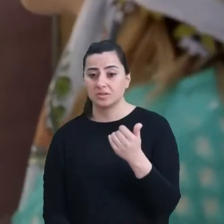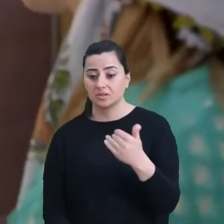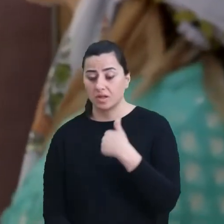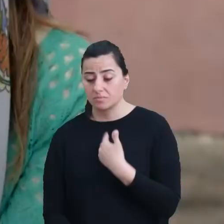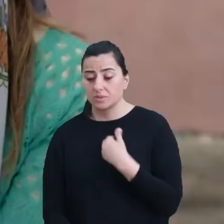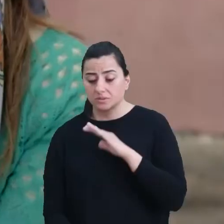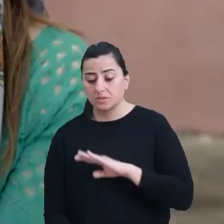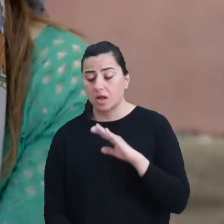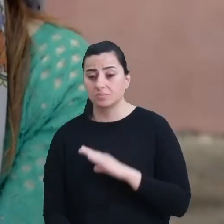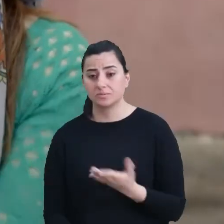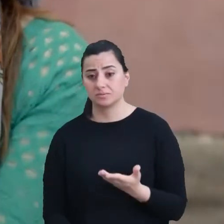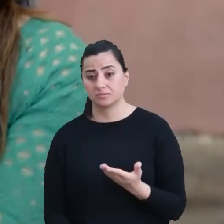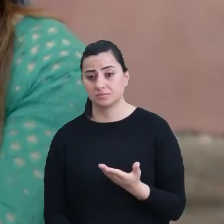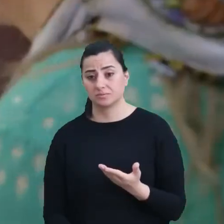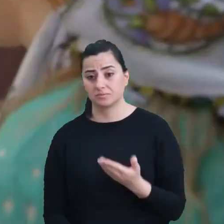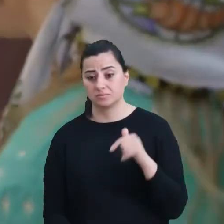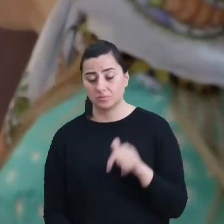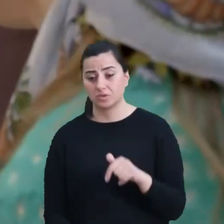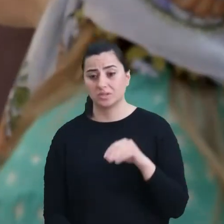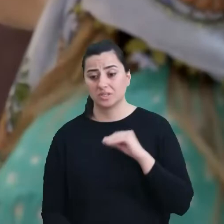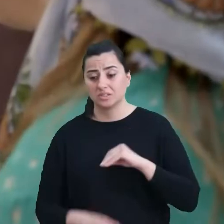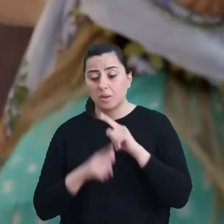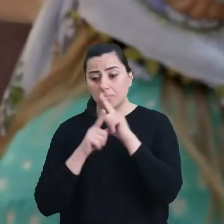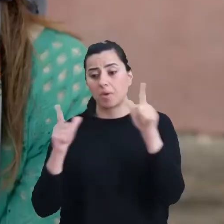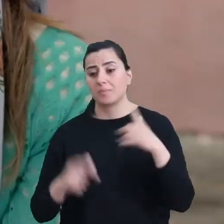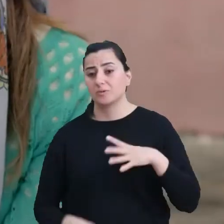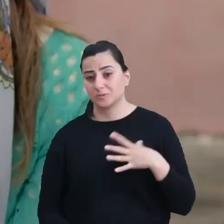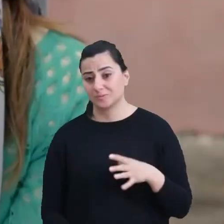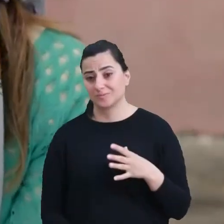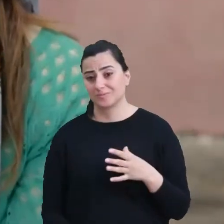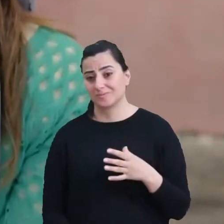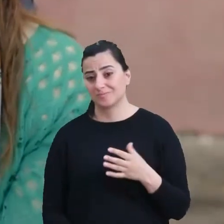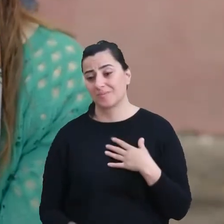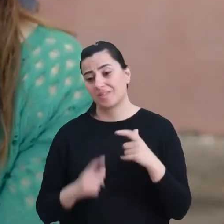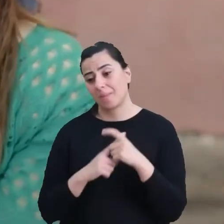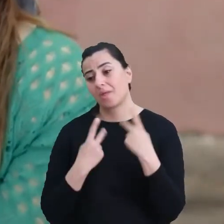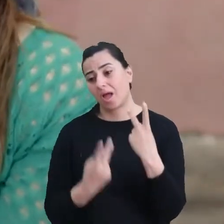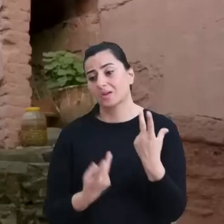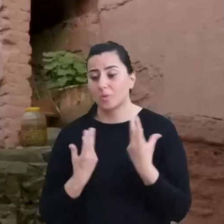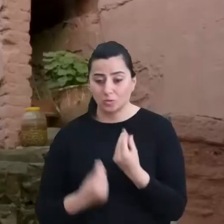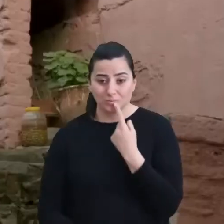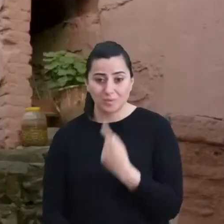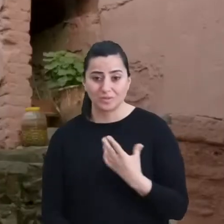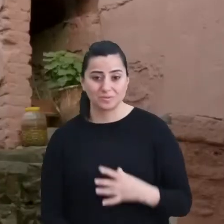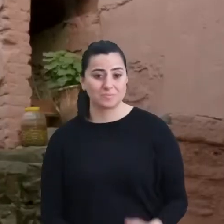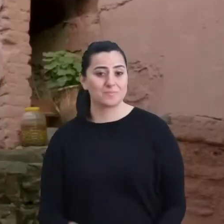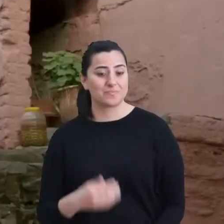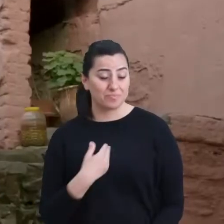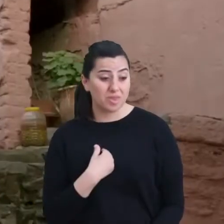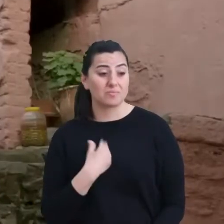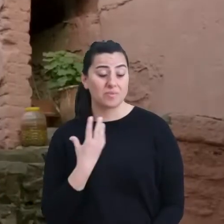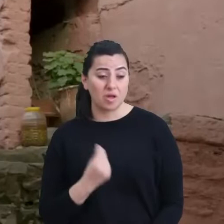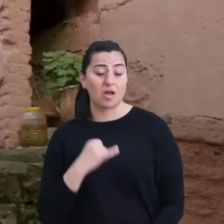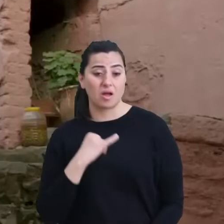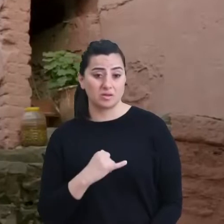Benim sabrım kalmadı gari. Böyle içimden haykırmak geliyor. Ben Emine aydım demek geliyor. Benim de Emine.